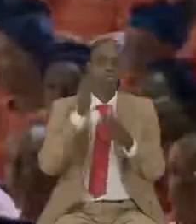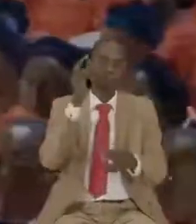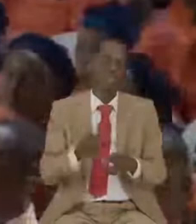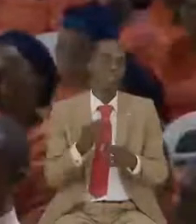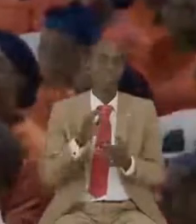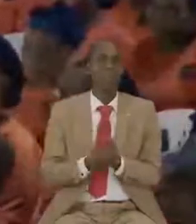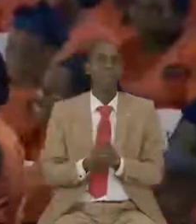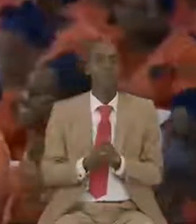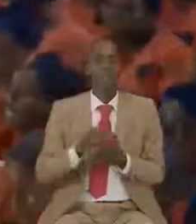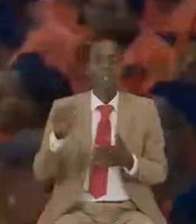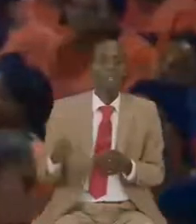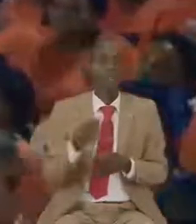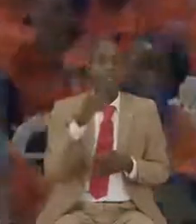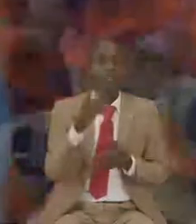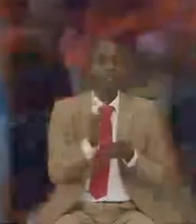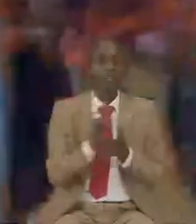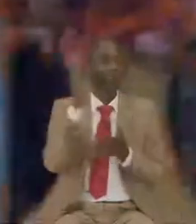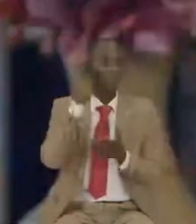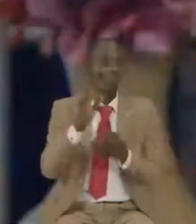C'est à vous au nom de Jésus-Christ.